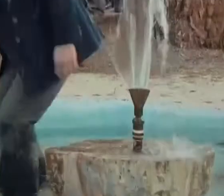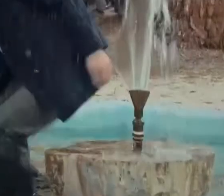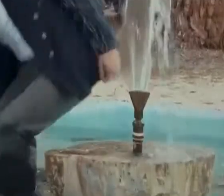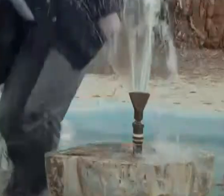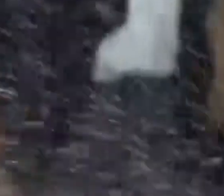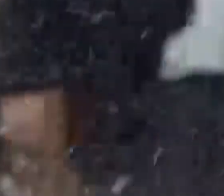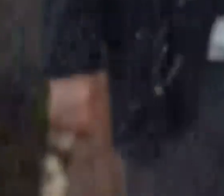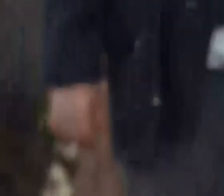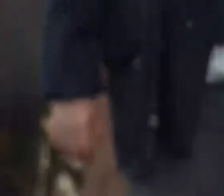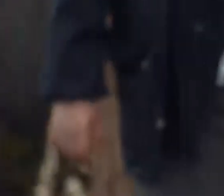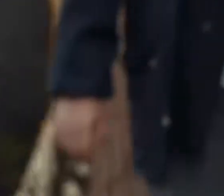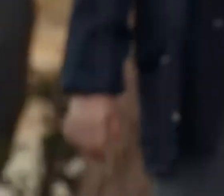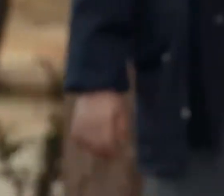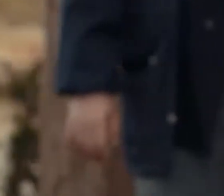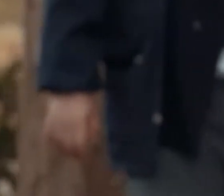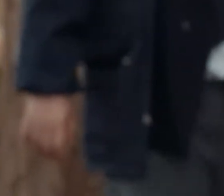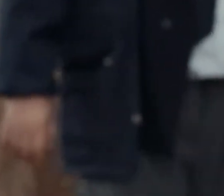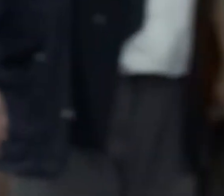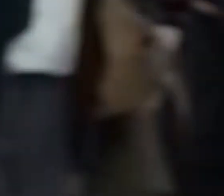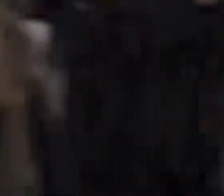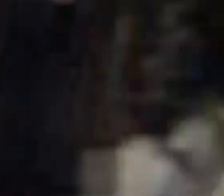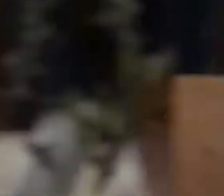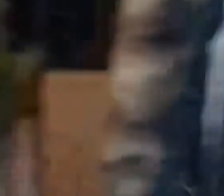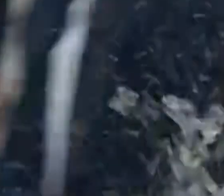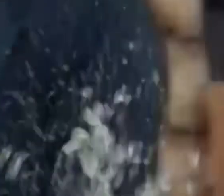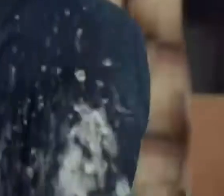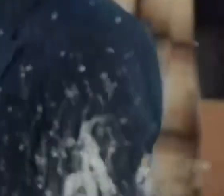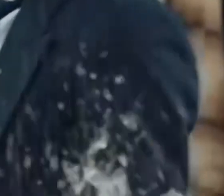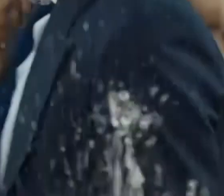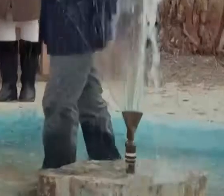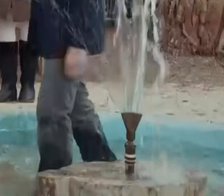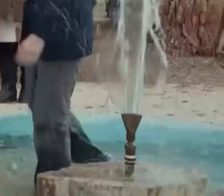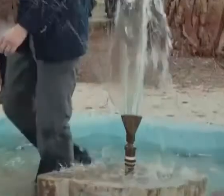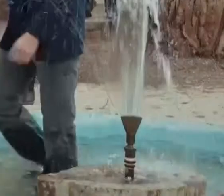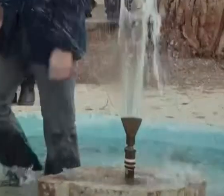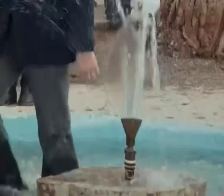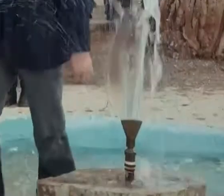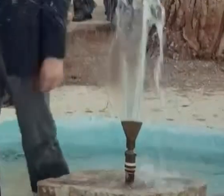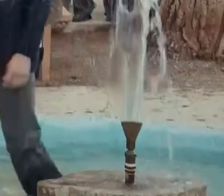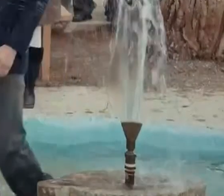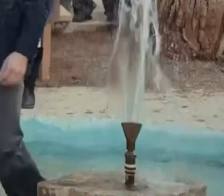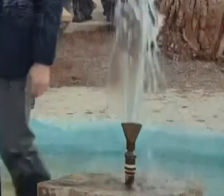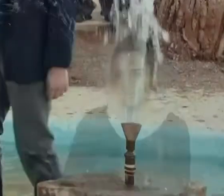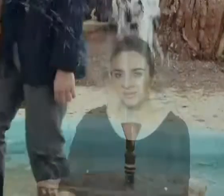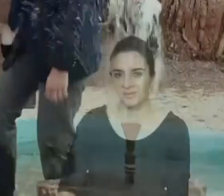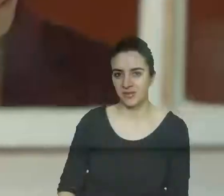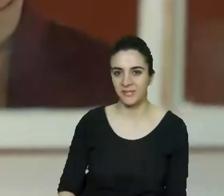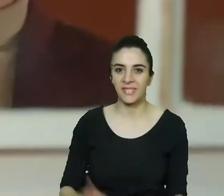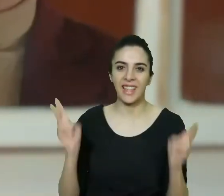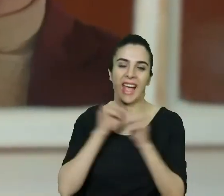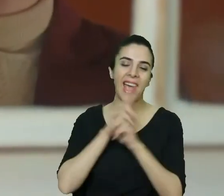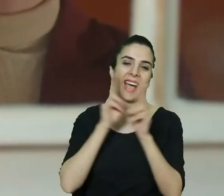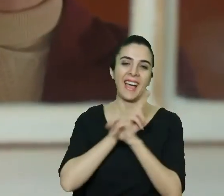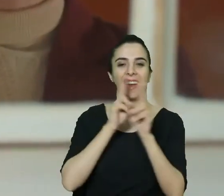odasının penceresinde. Kahraman havuzdaki suyu eliyle Cevat'ın yüzüne fırlattı. Ama bir anda değişti. Cevat